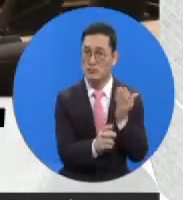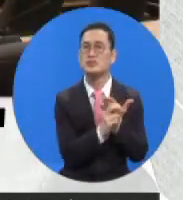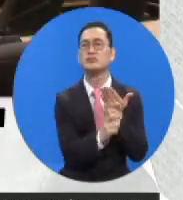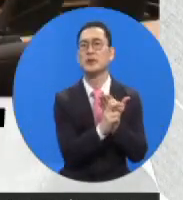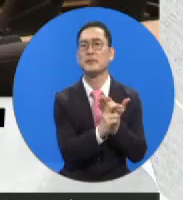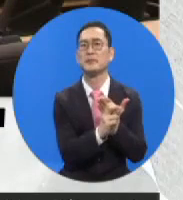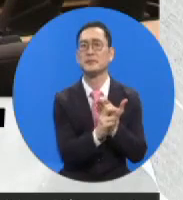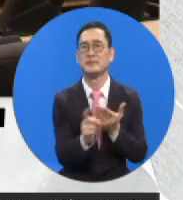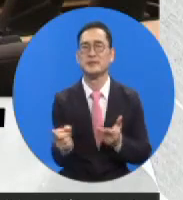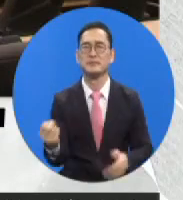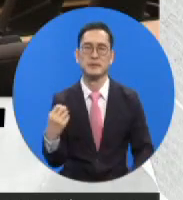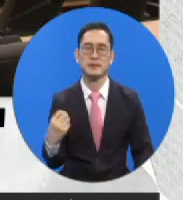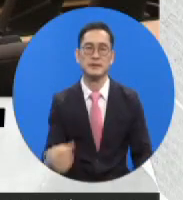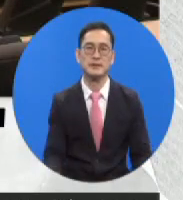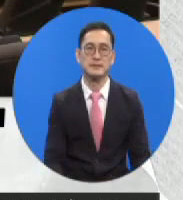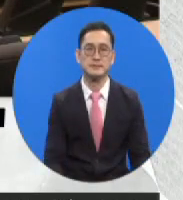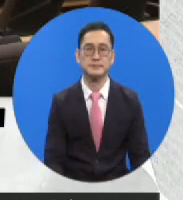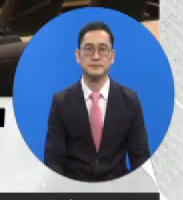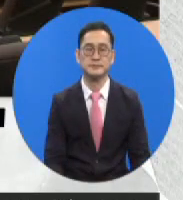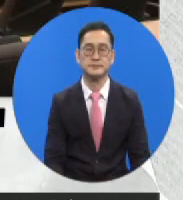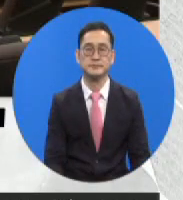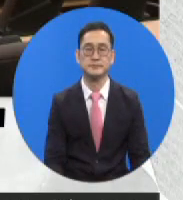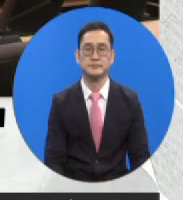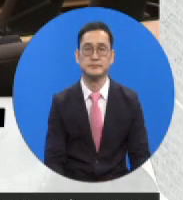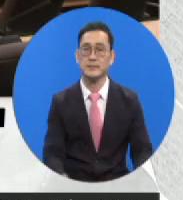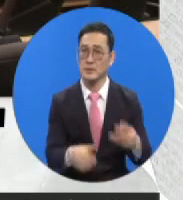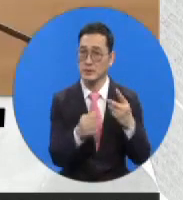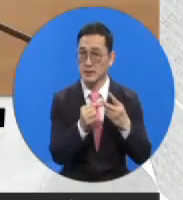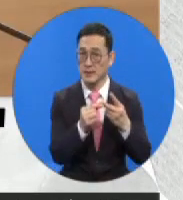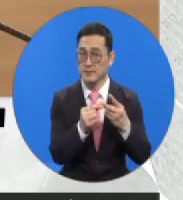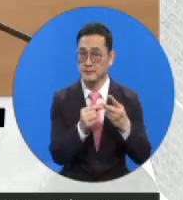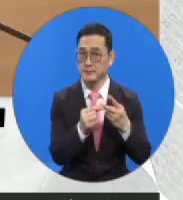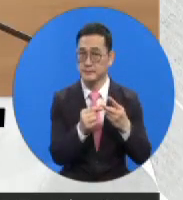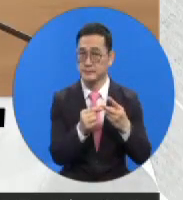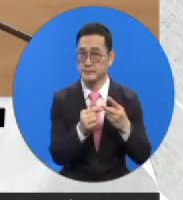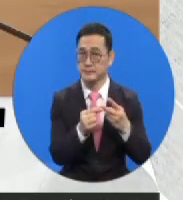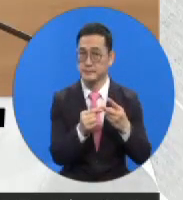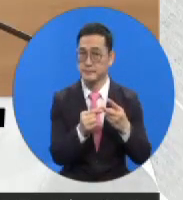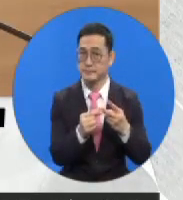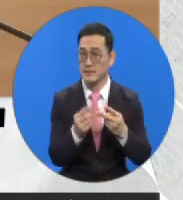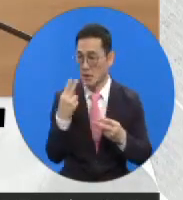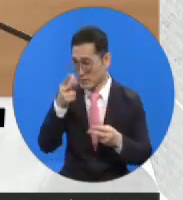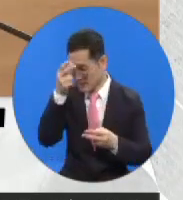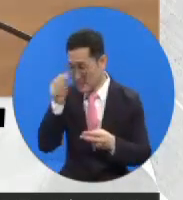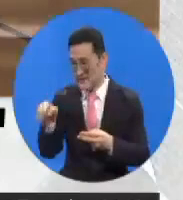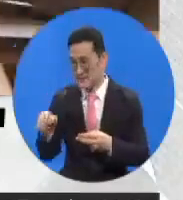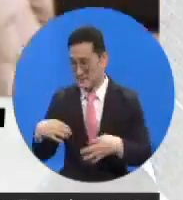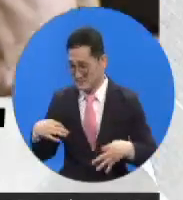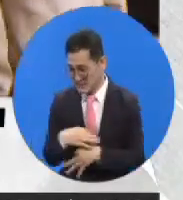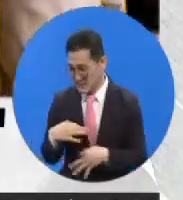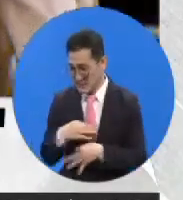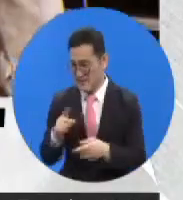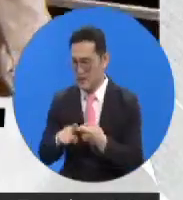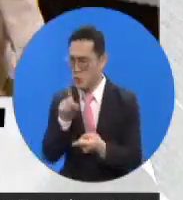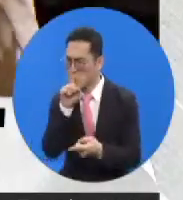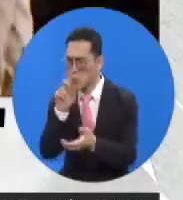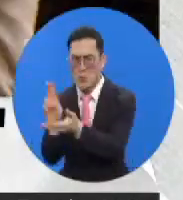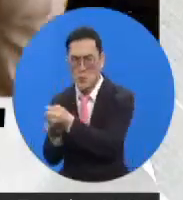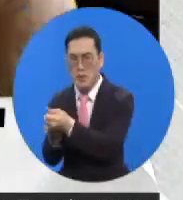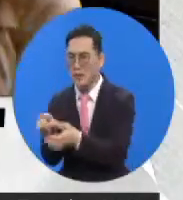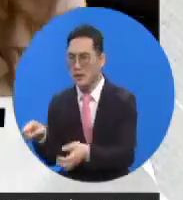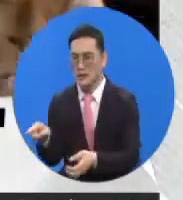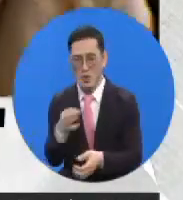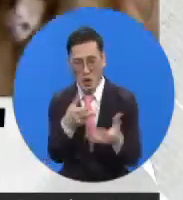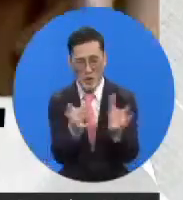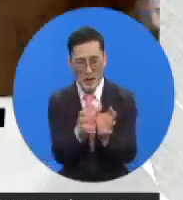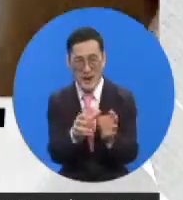안 하냐 이런 문제가 하나 존재하는 거고 또 하나는 이겁니다. 조금 전 얘기했던 검찰 비리를 은폐했고 그다음에 여당 정치인만 집중 수사하는 편파